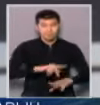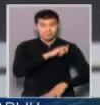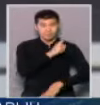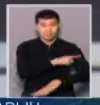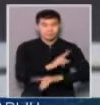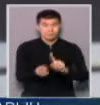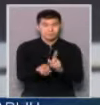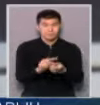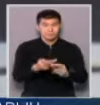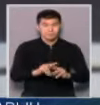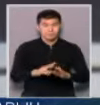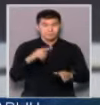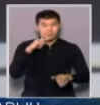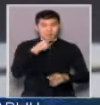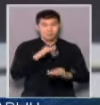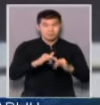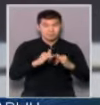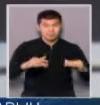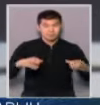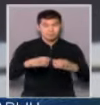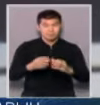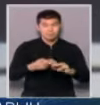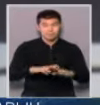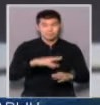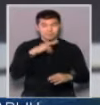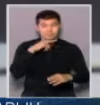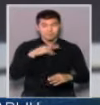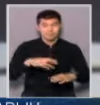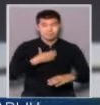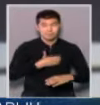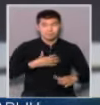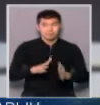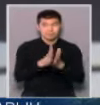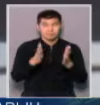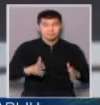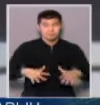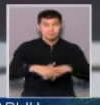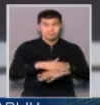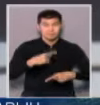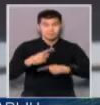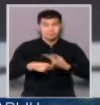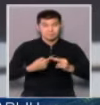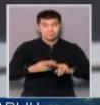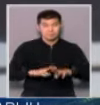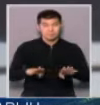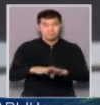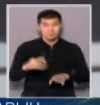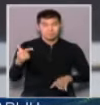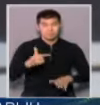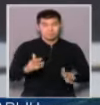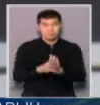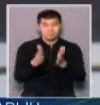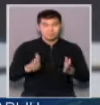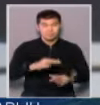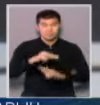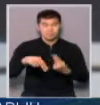айналып, экономикалық әлеуетін артуында ерекше маңызға ие. Мұнай-газ өндірісі Атырау үшін байырғы